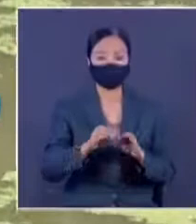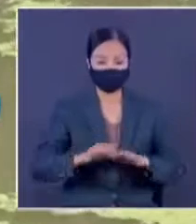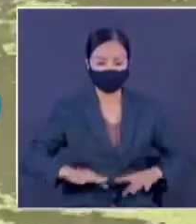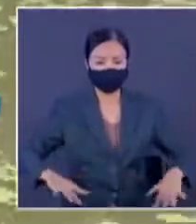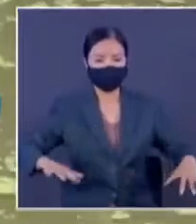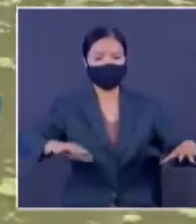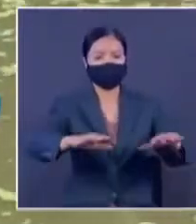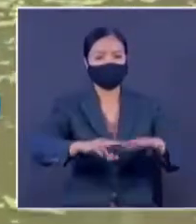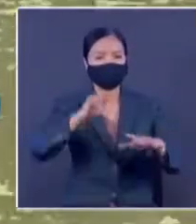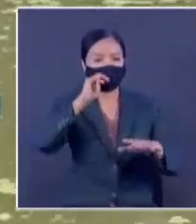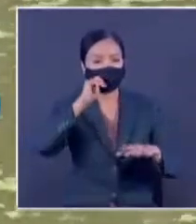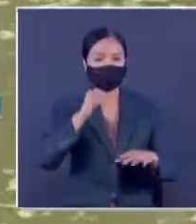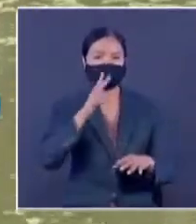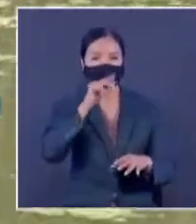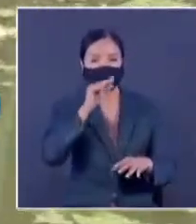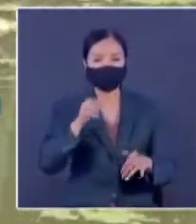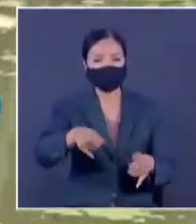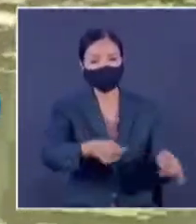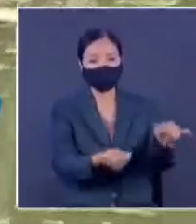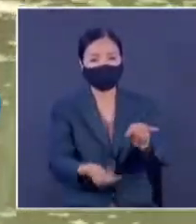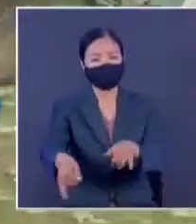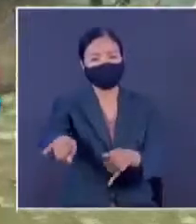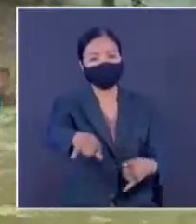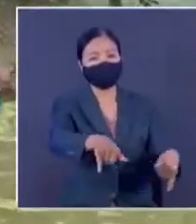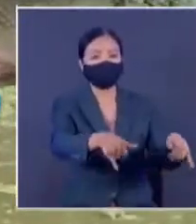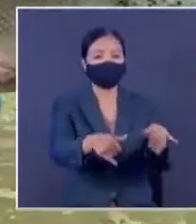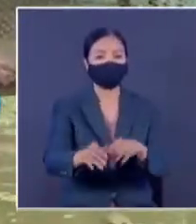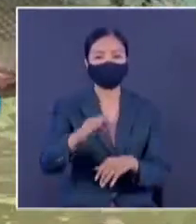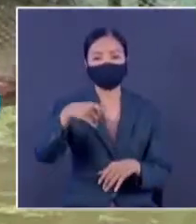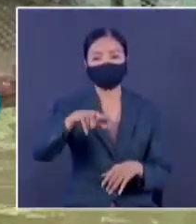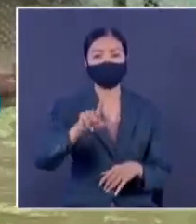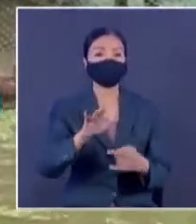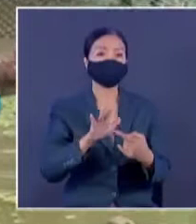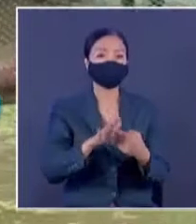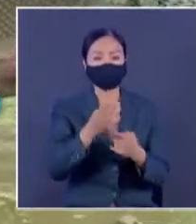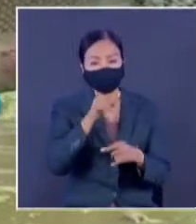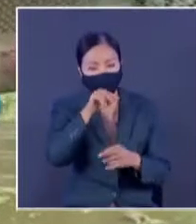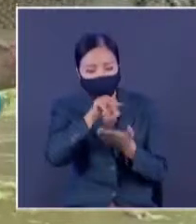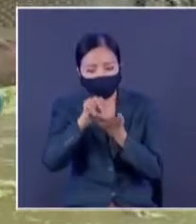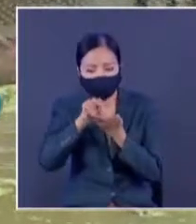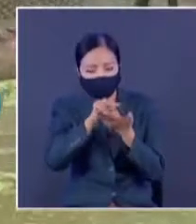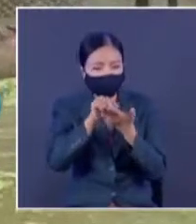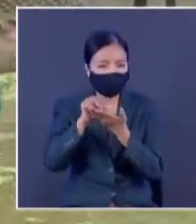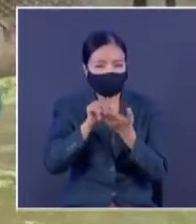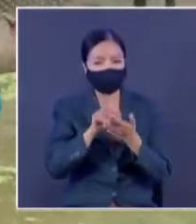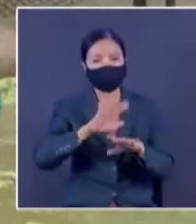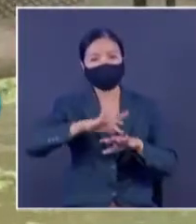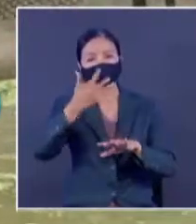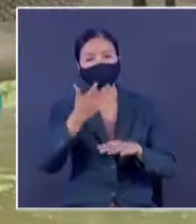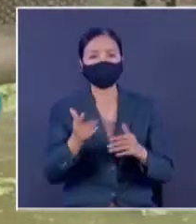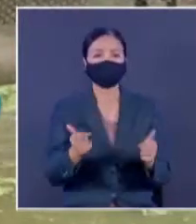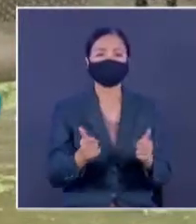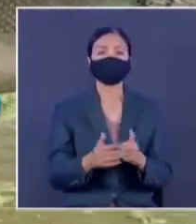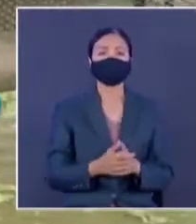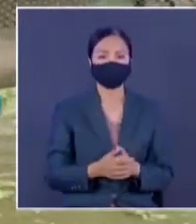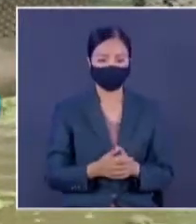ที่มีสระน้ำสำหรับให้เป็ดนั้นได้ผ่อนคลายกินอาหารตามธรรมชาตินะคะเพื่อที่เขาจะได้ออกไข่ออกผลแบบไม่คาว